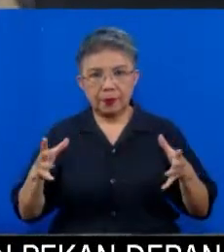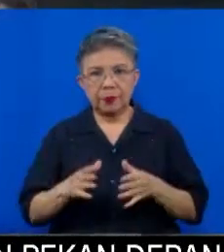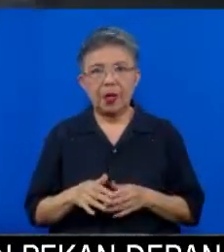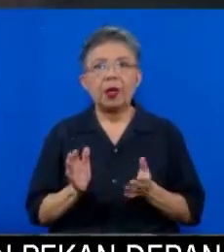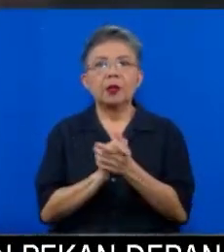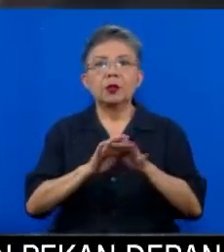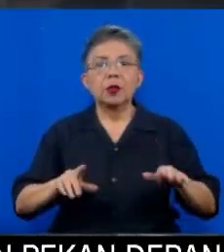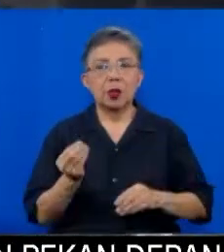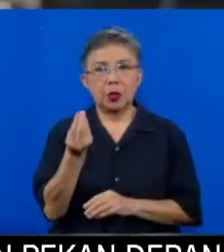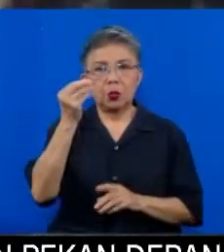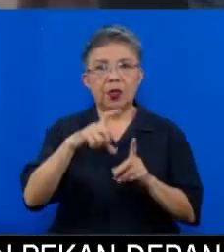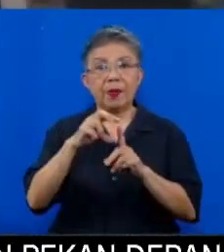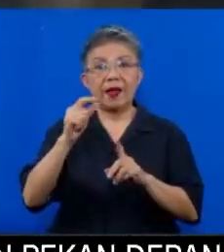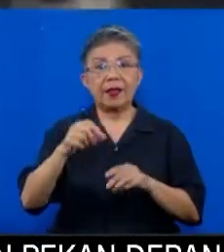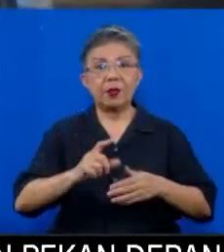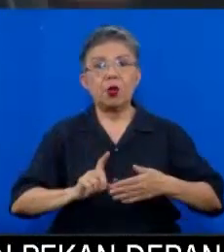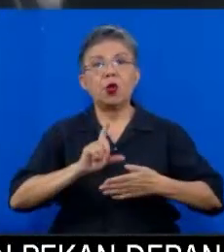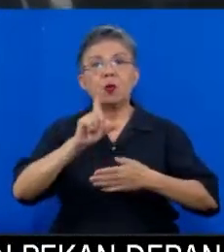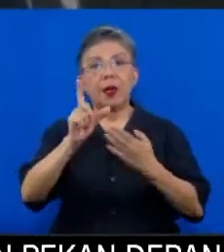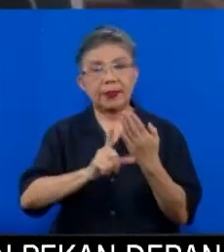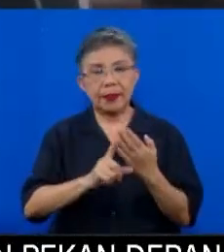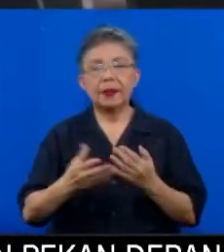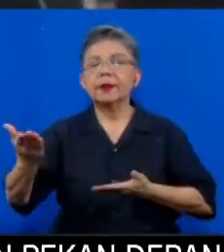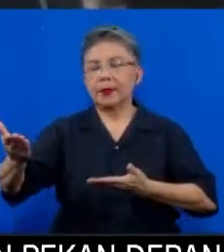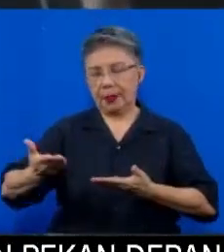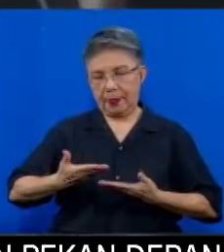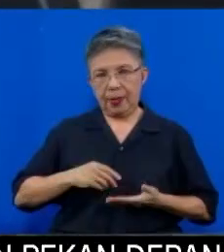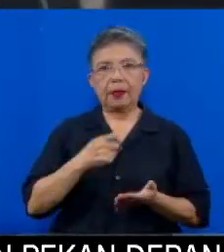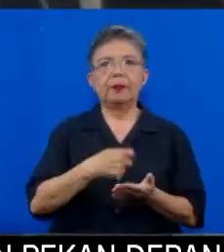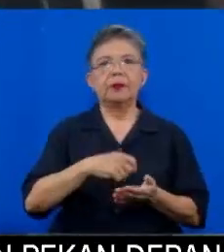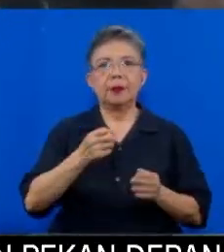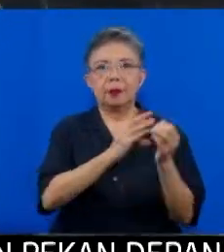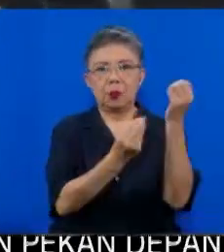kondusif setelah ketua DPRD Kabupaten Lumajang menerima para mahasiswa